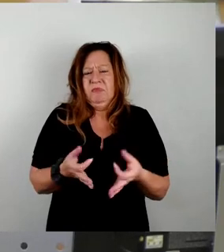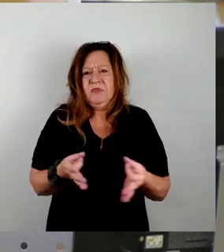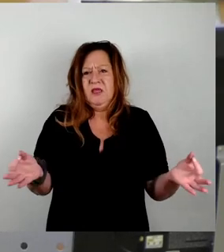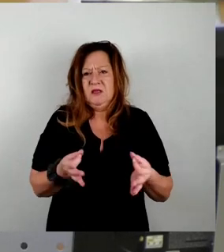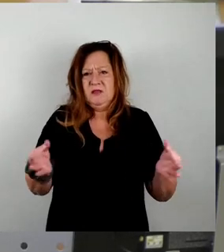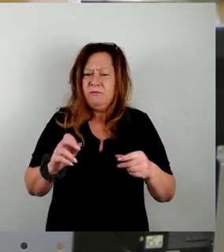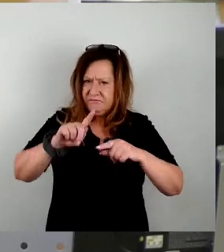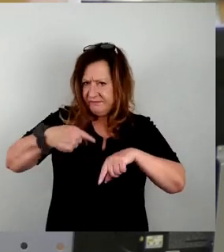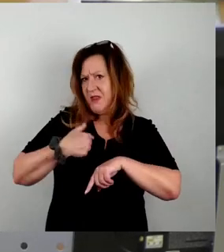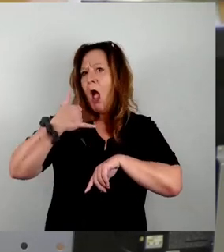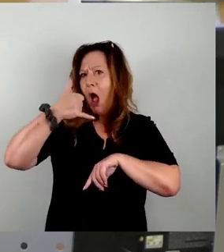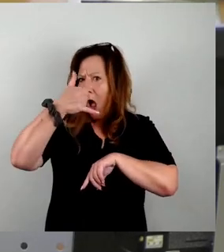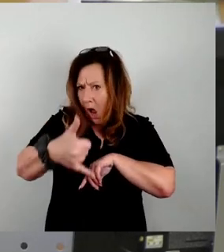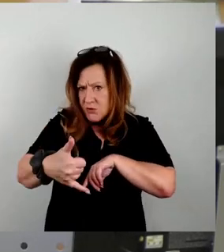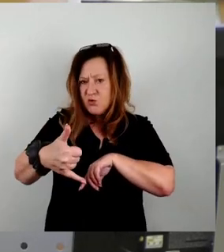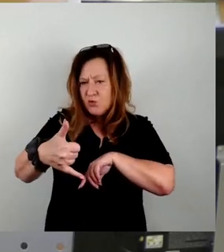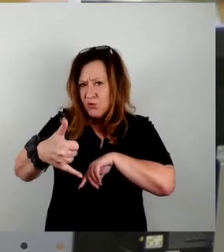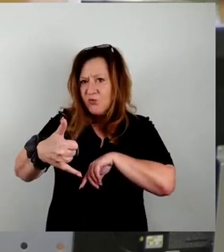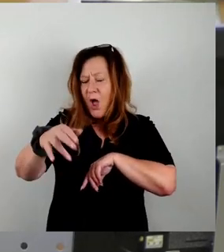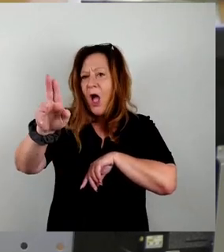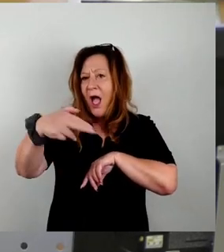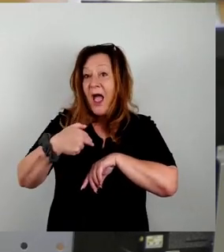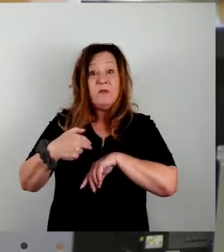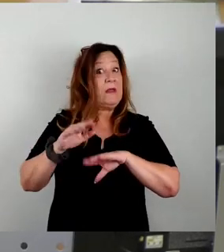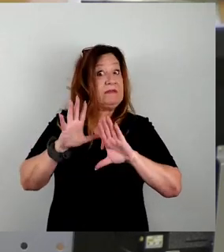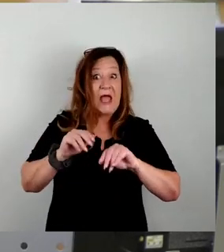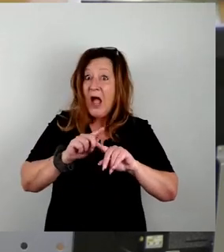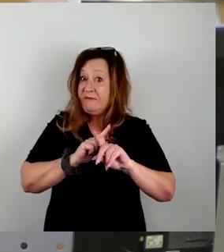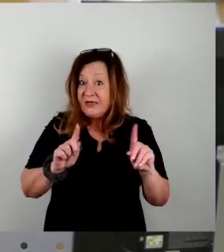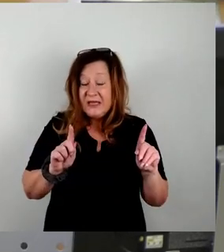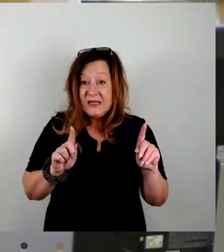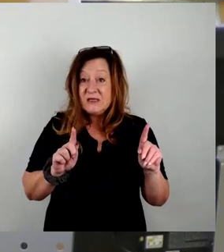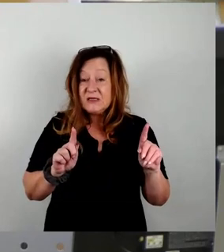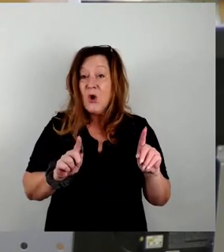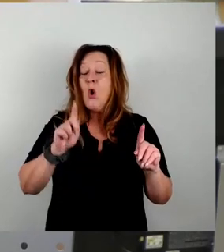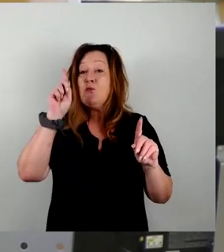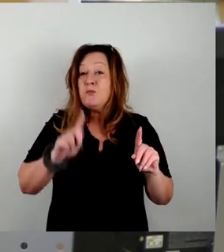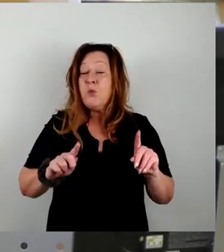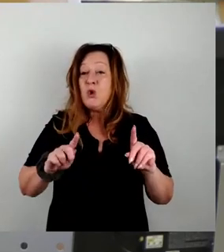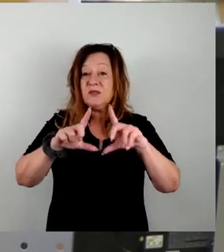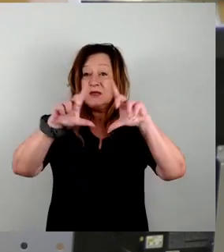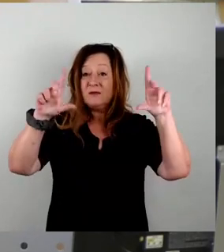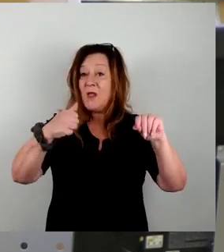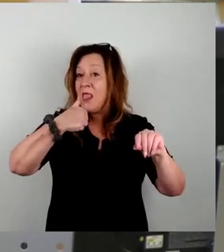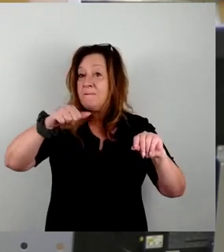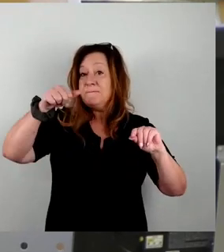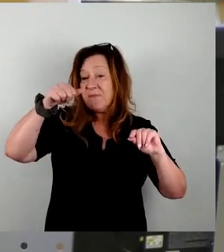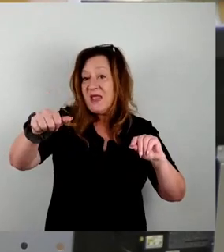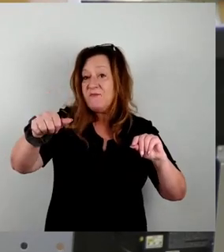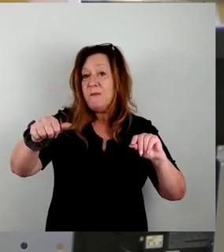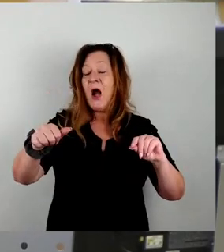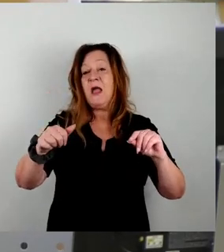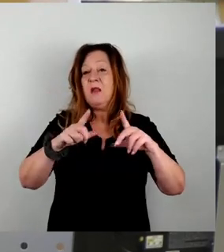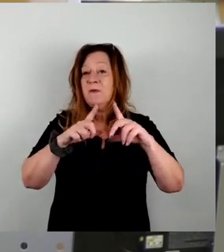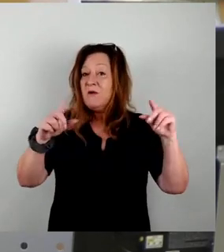angerufen und da wurde mir gesagt, wir dürfen das nicht, Sie müssen hier Briefmarken, Briefpapier, Briefumschläge kaufen, müssen